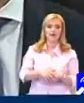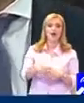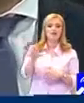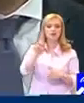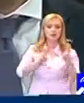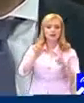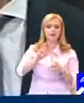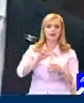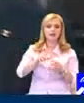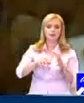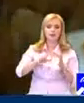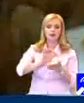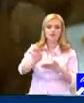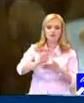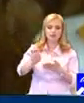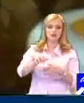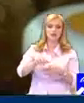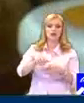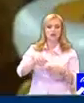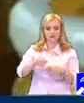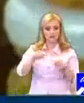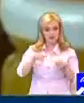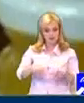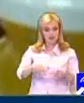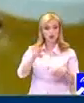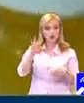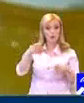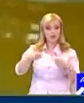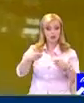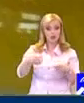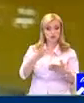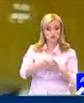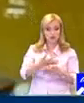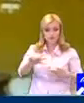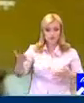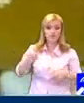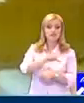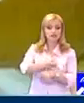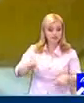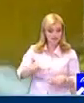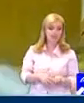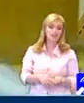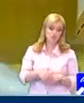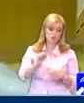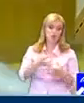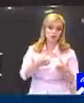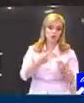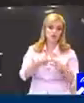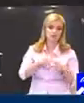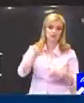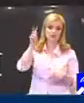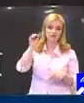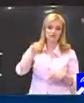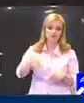să-și îmbunătățească produsele sau să lanseze altele noi. Granturile sunt oferite pentru servicii de consultanță și promovare.